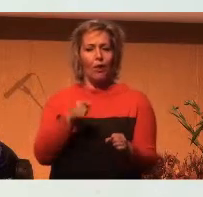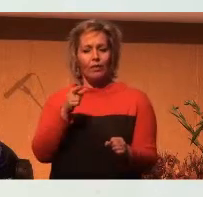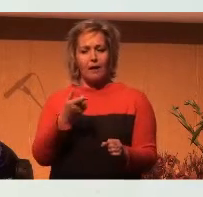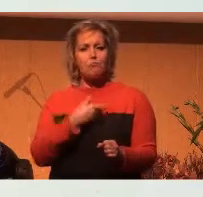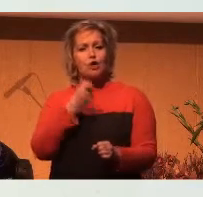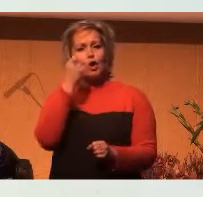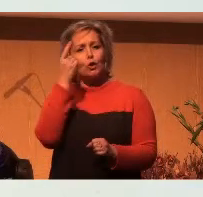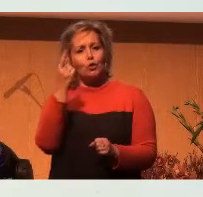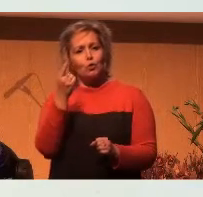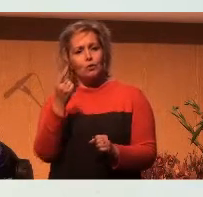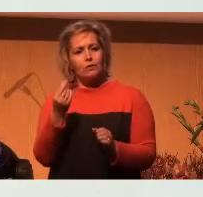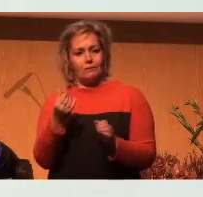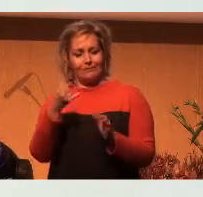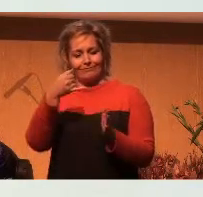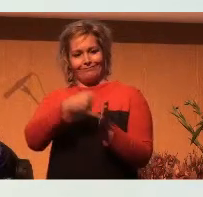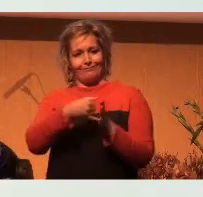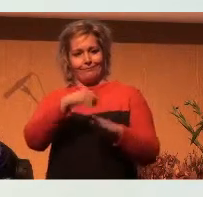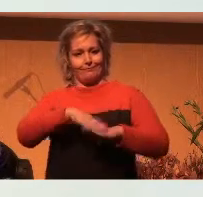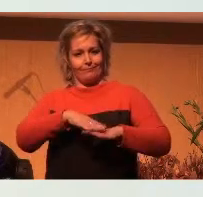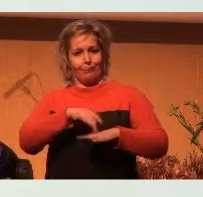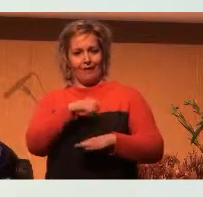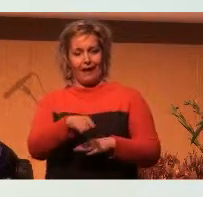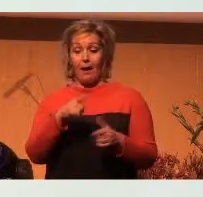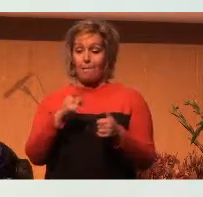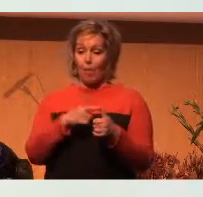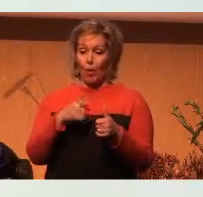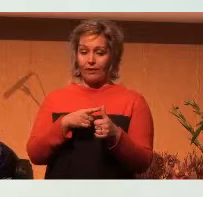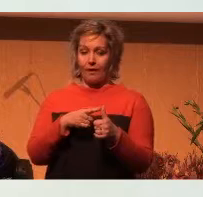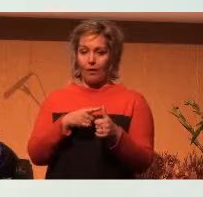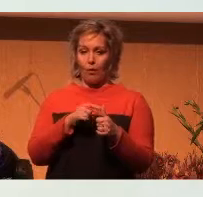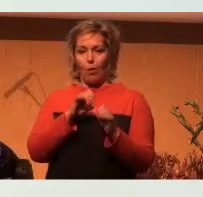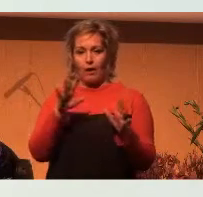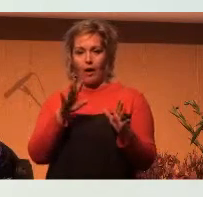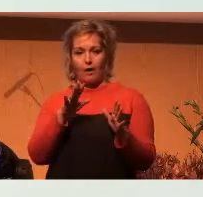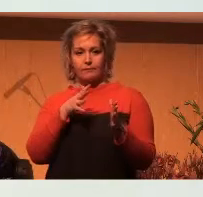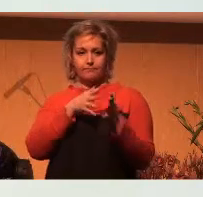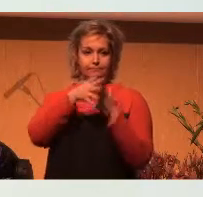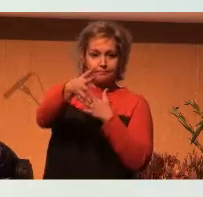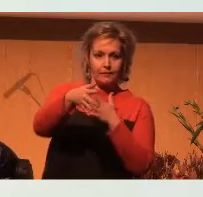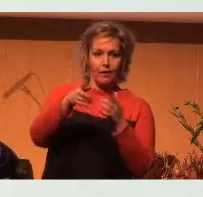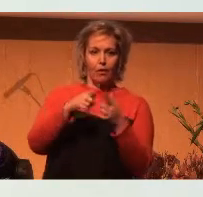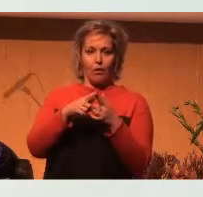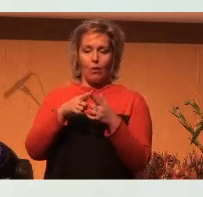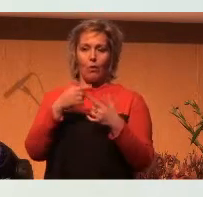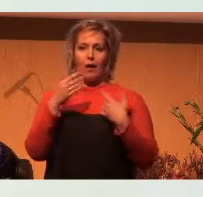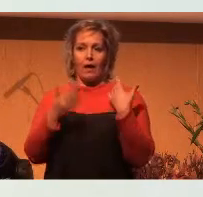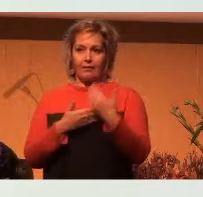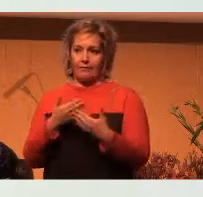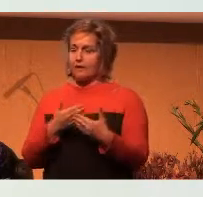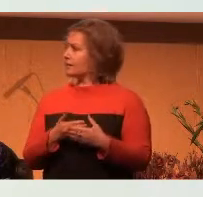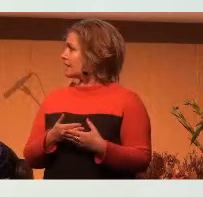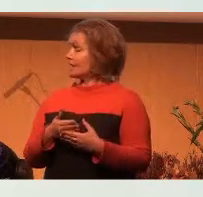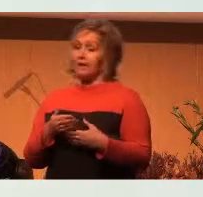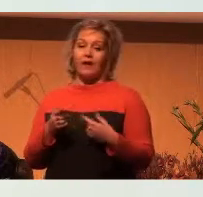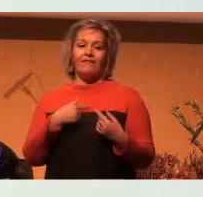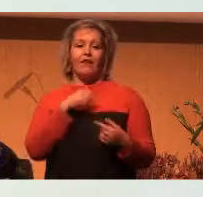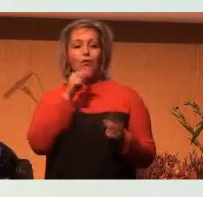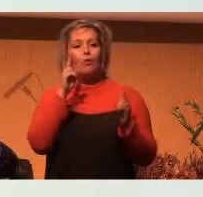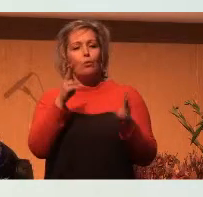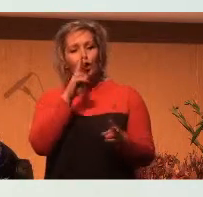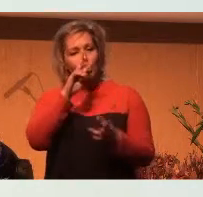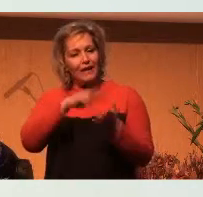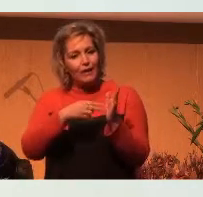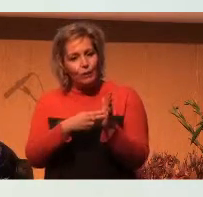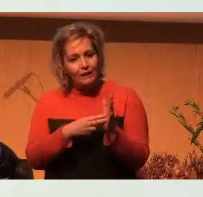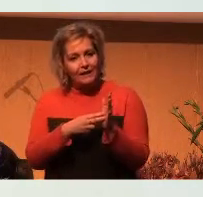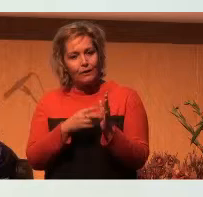mye kulturbygging som ligger i dette. Det gjelder både å få til top-down og bottom-up. Vi må benytte ny